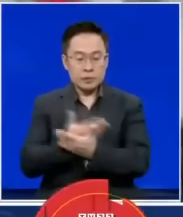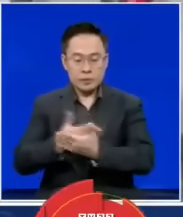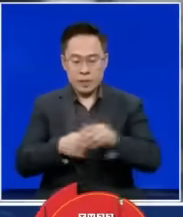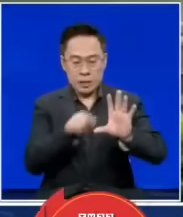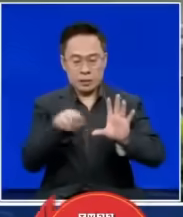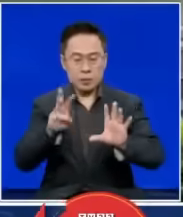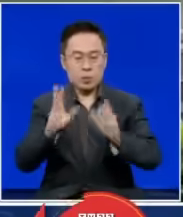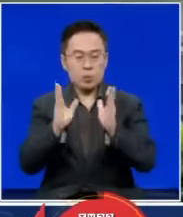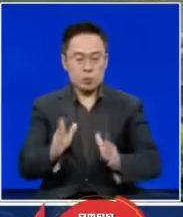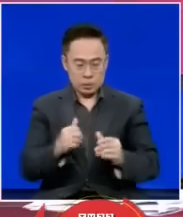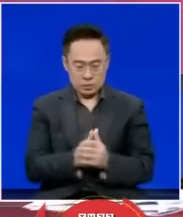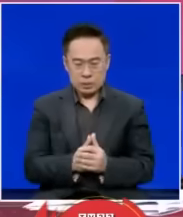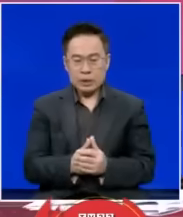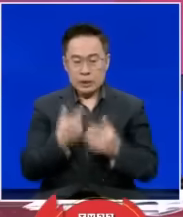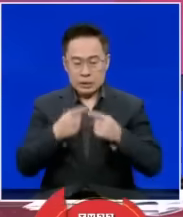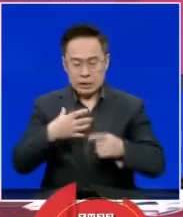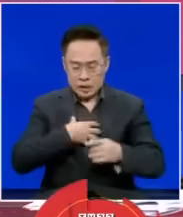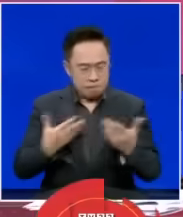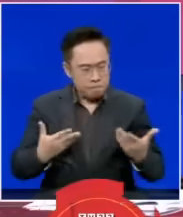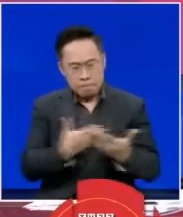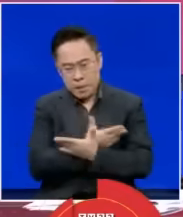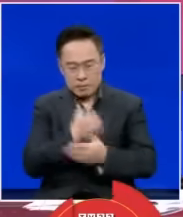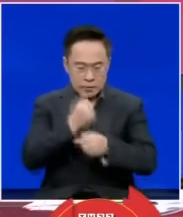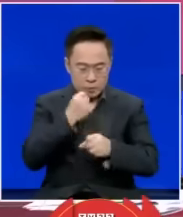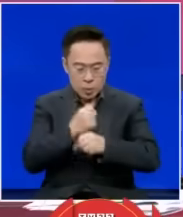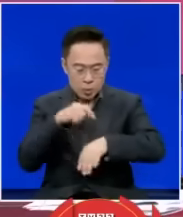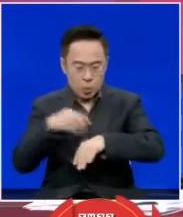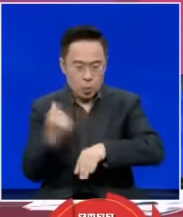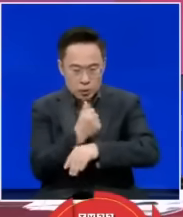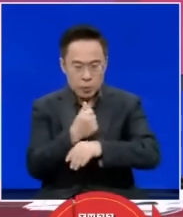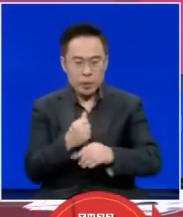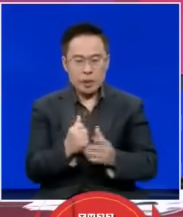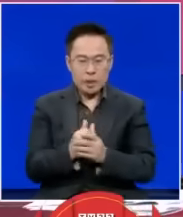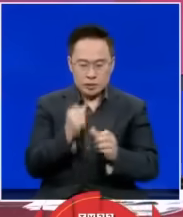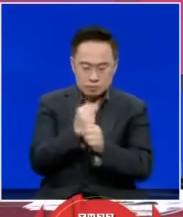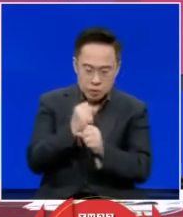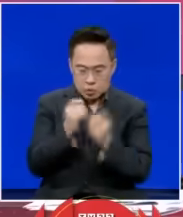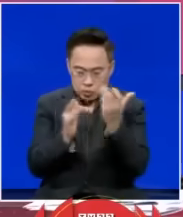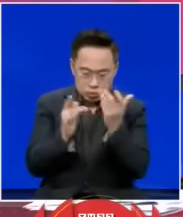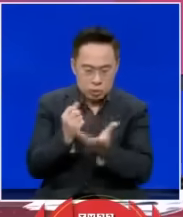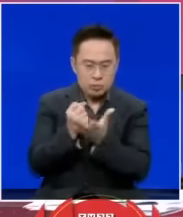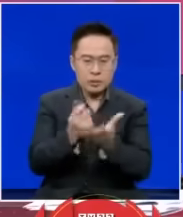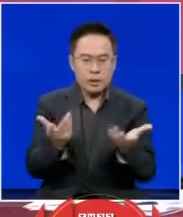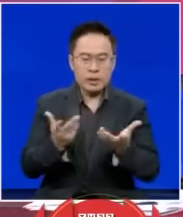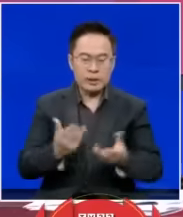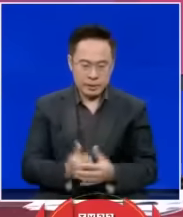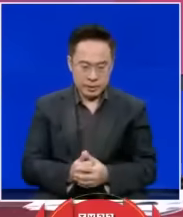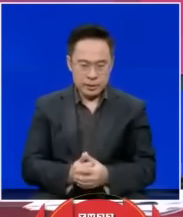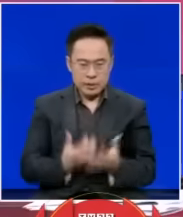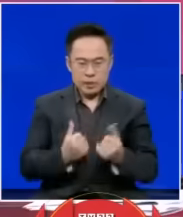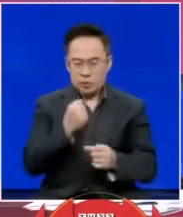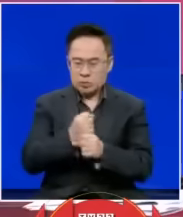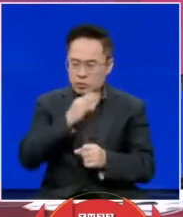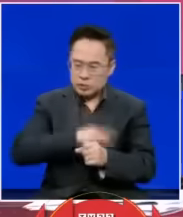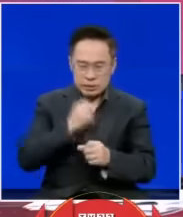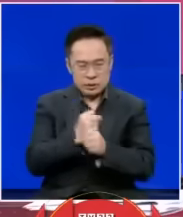รับให้มีความเข้มข้นกระฉับกระเฉงแล้วก็ดูสดใสเพิ่มมากขึ้นยังไงต้องรอดูเพราะว่าตอนนี้มันมีหลายประเด็นฮะในภู